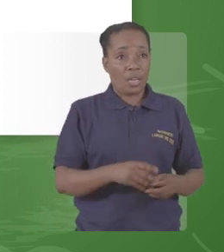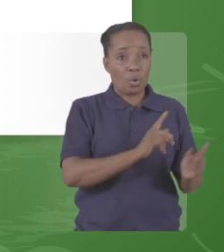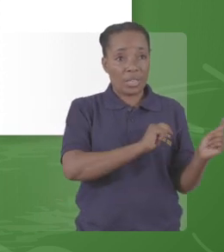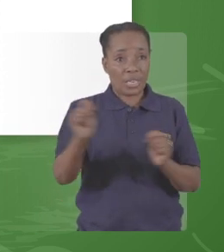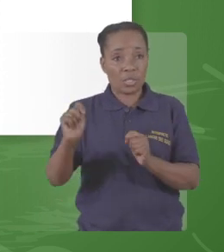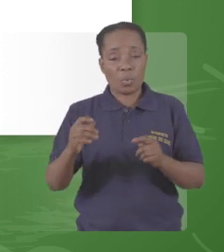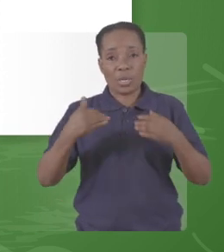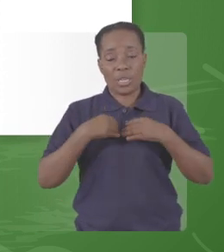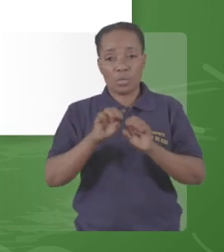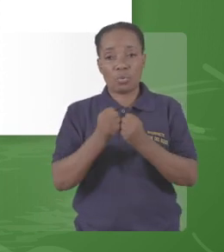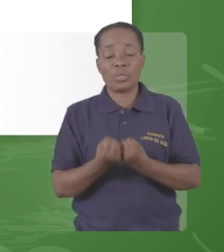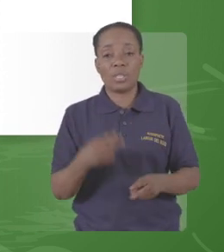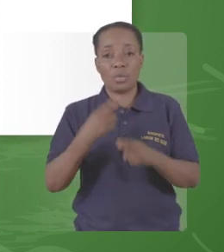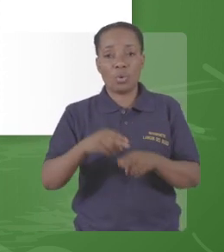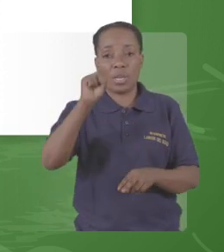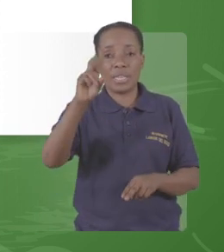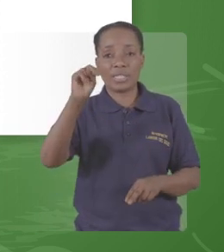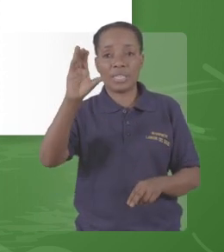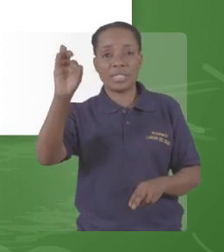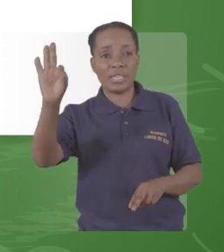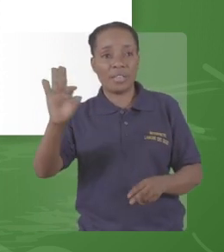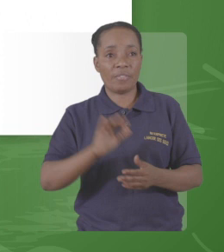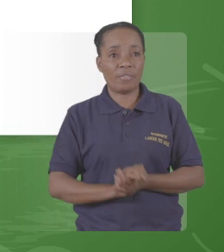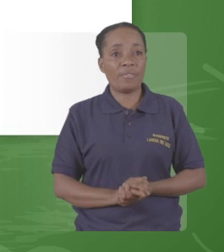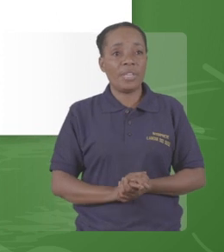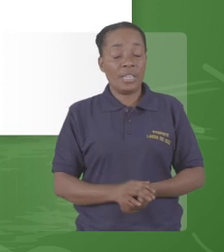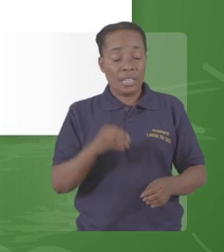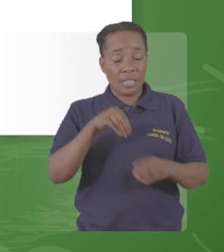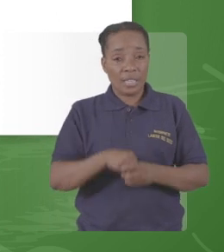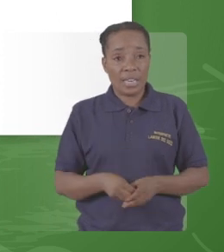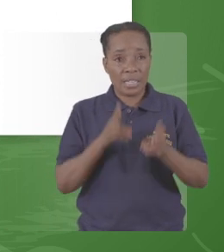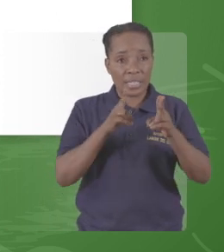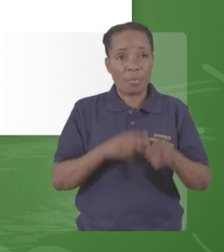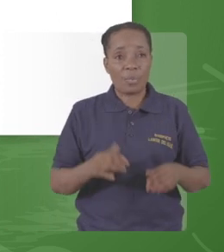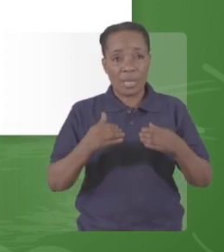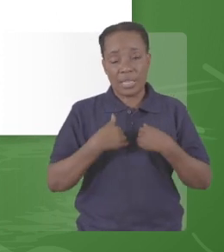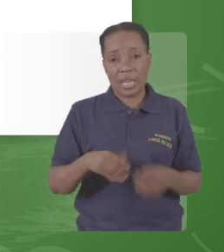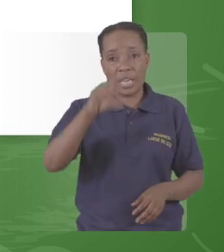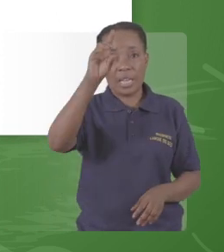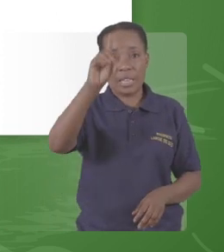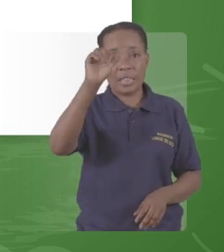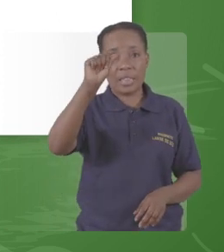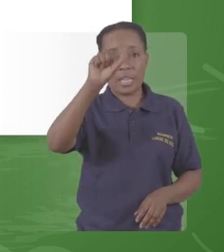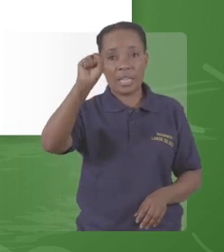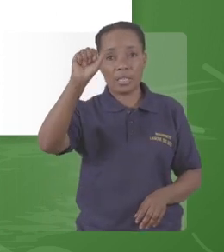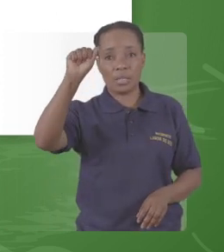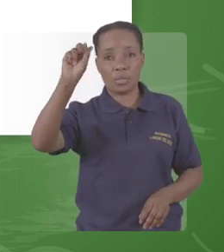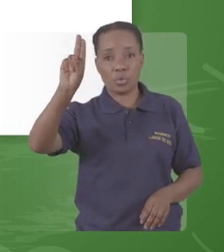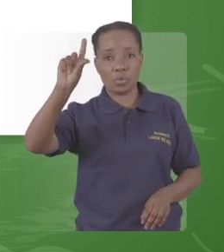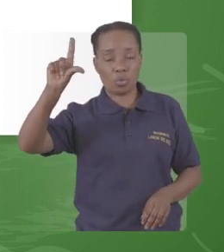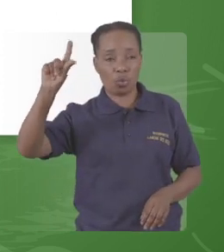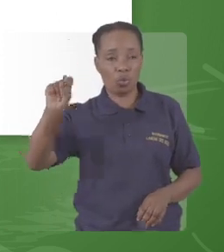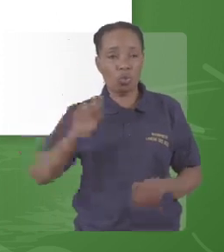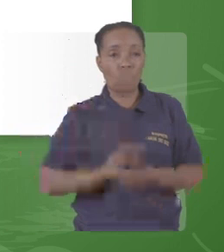L'État planifie le développement à travers un organe central, le Commissariat général au plan.